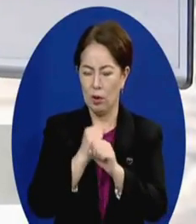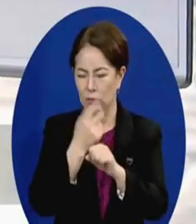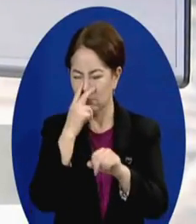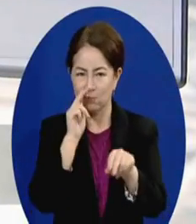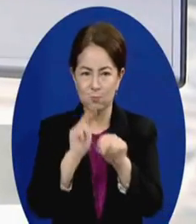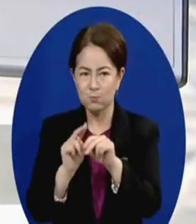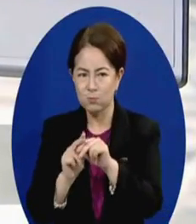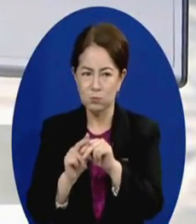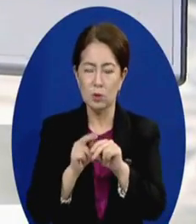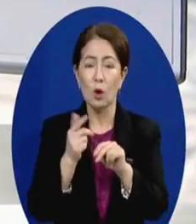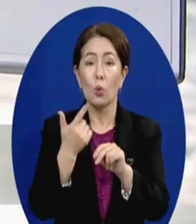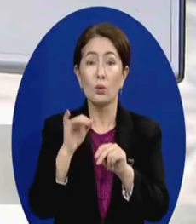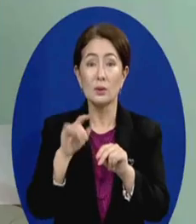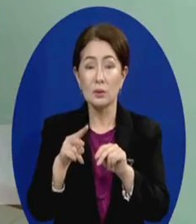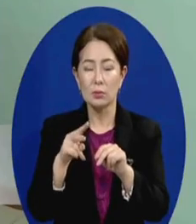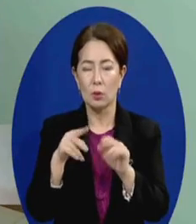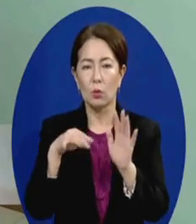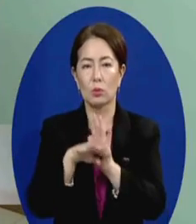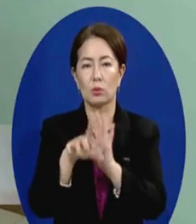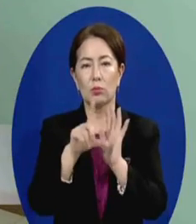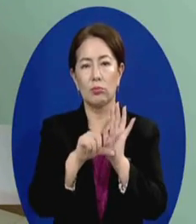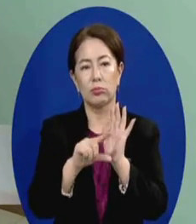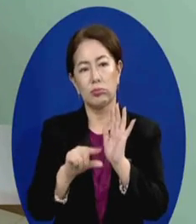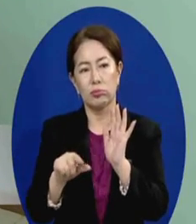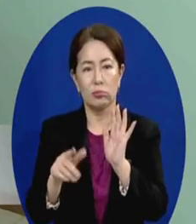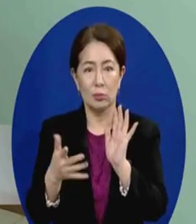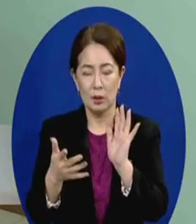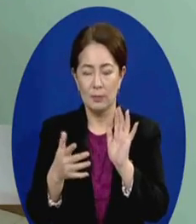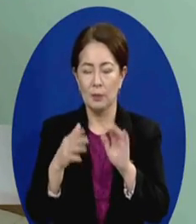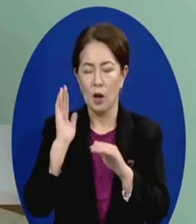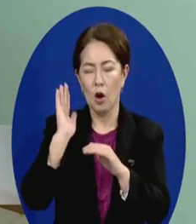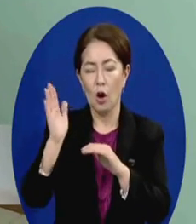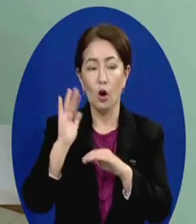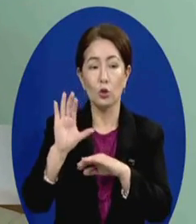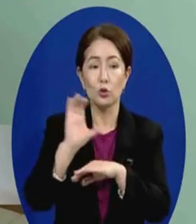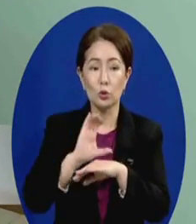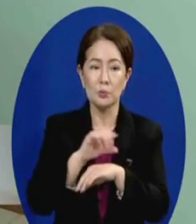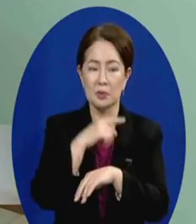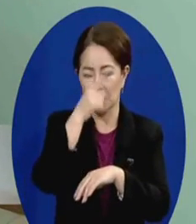байвал хүртээмж буурах эрсдэл өндөр байгааг аслагдсан сумдын эмч нар хэлж байна.